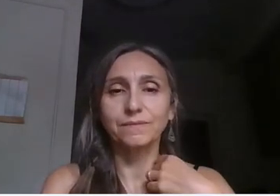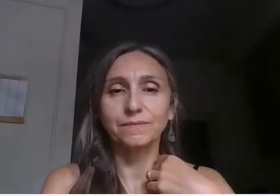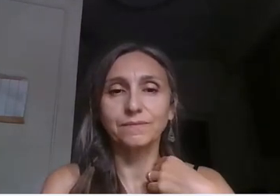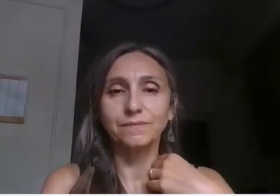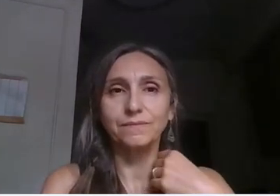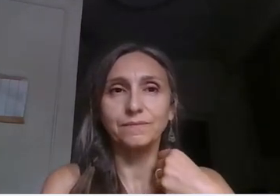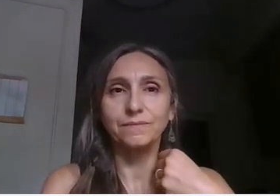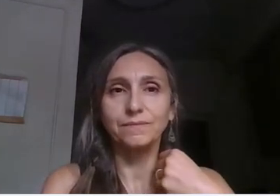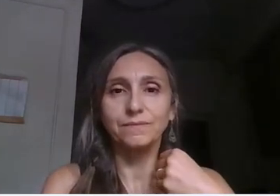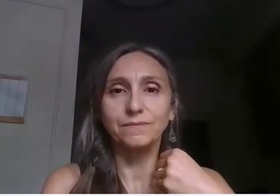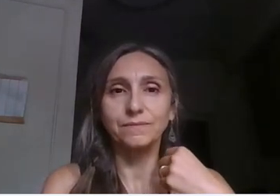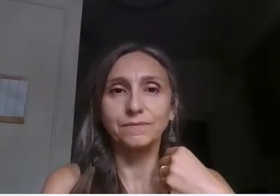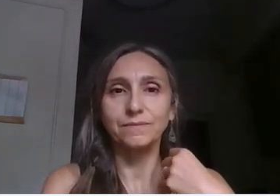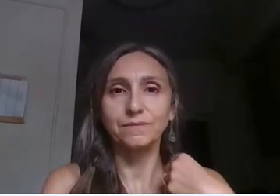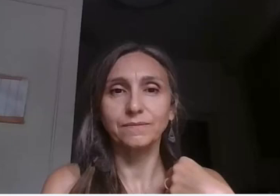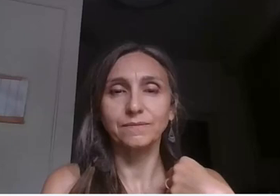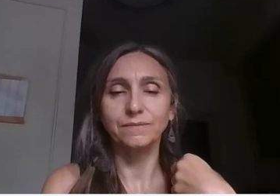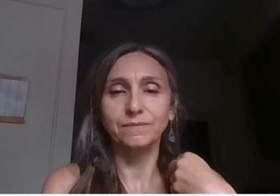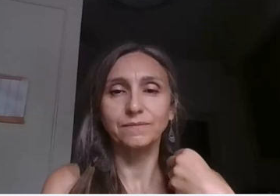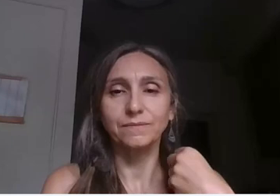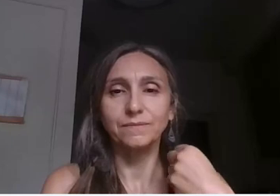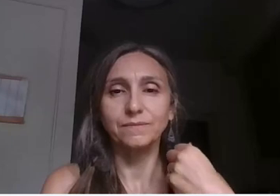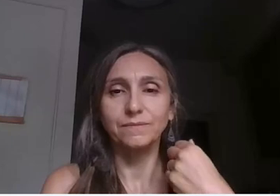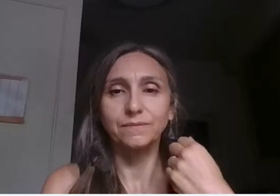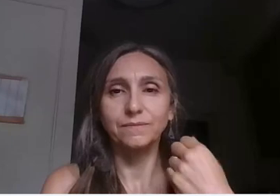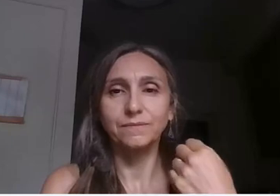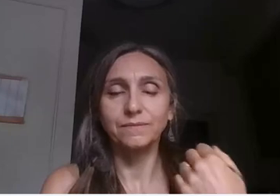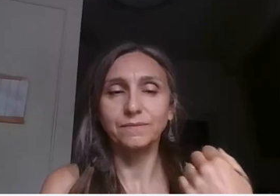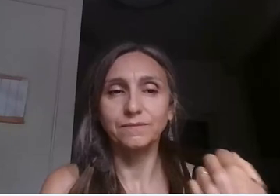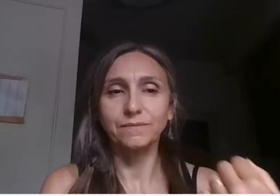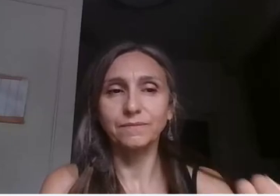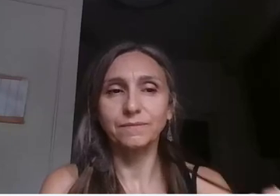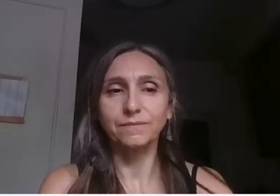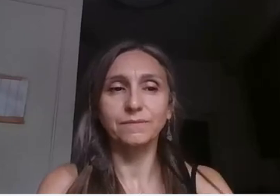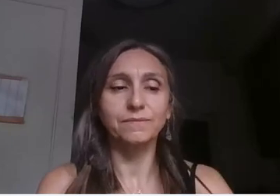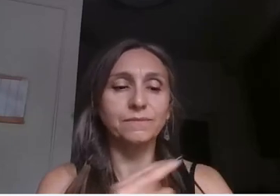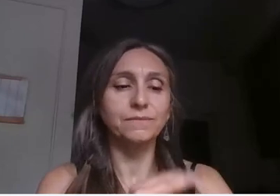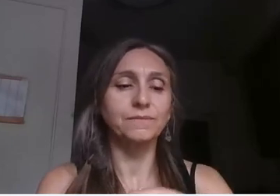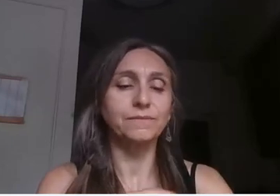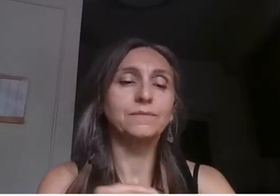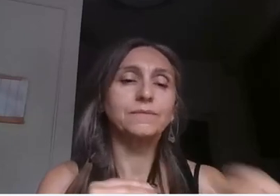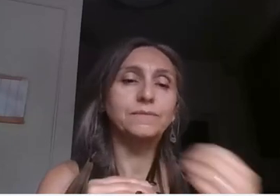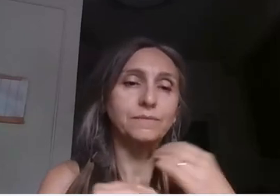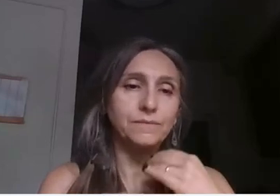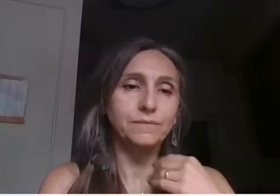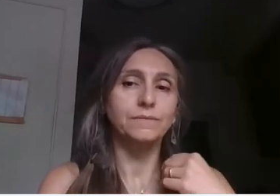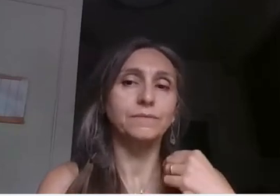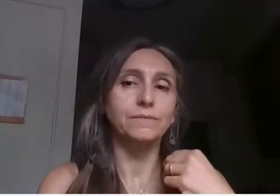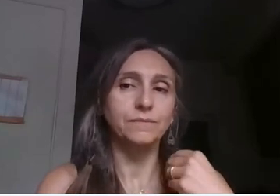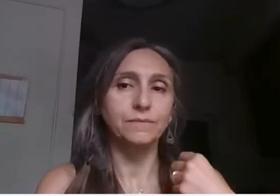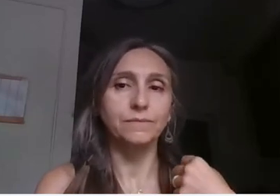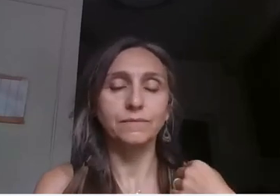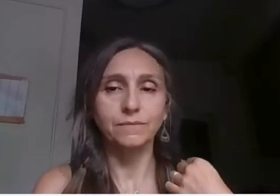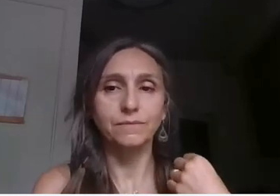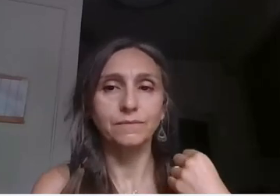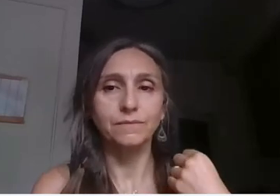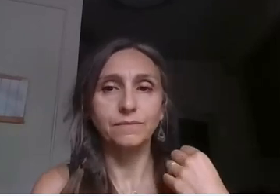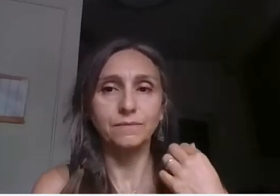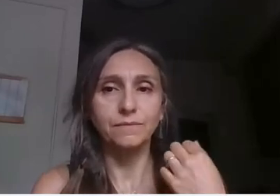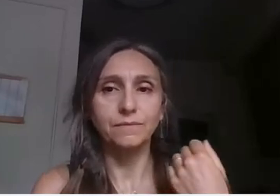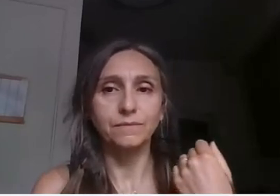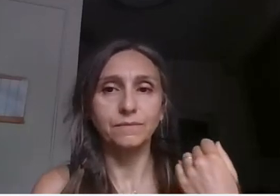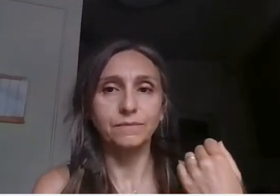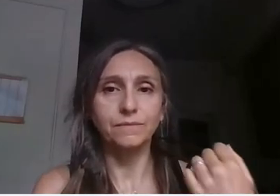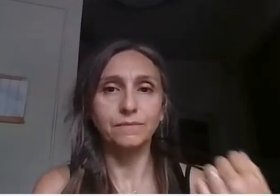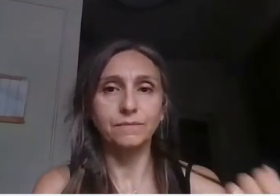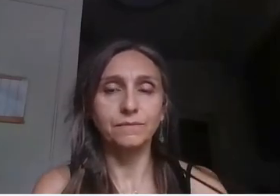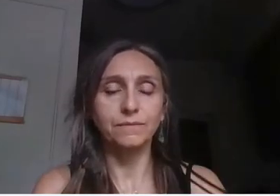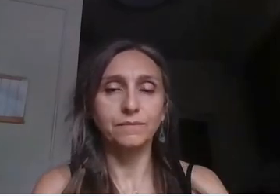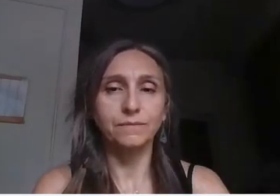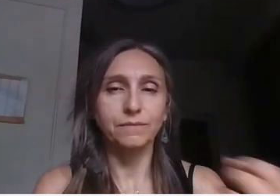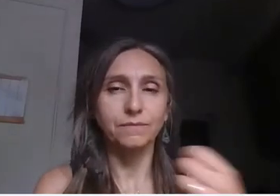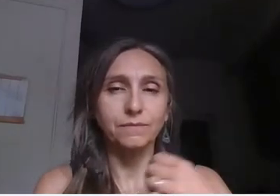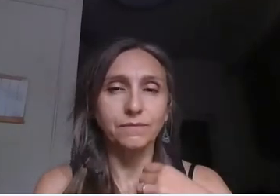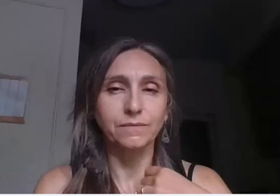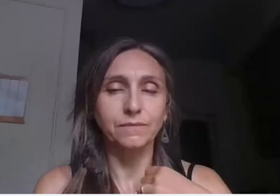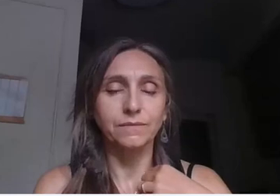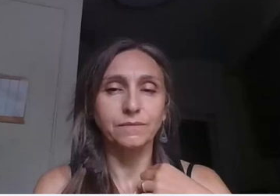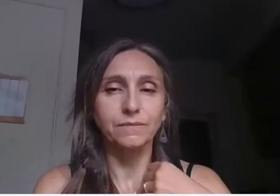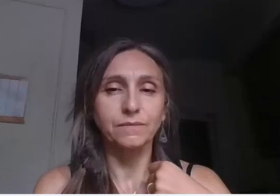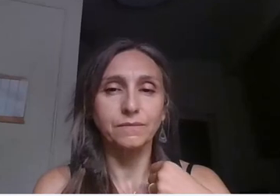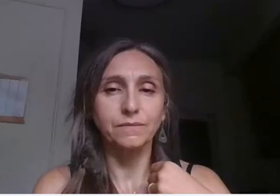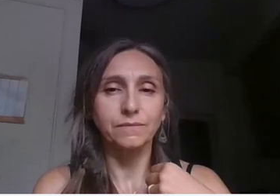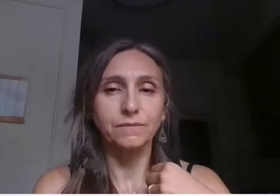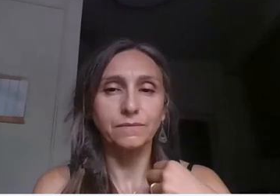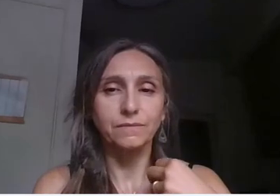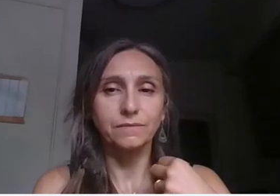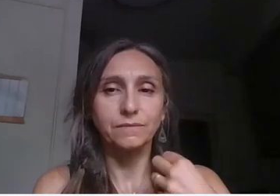sopraimpresso il watermark for developers only. Ovviamente loro stanno utilizzando in maniera commerciale o perlomeno massiva